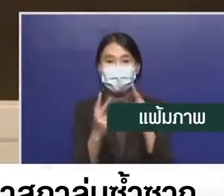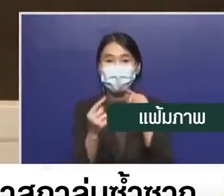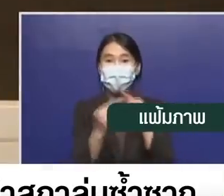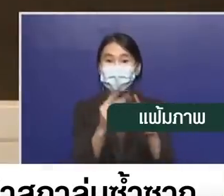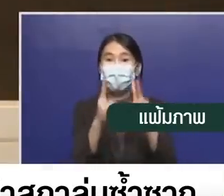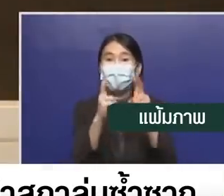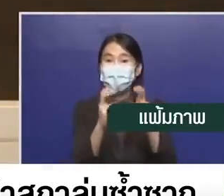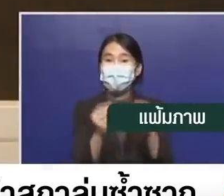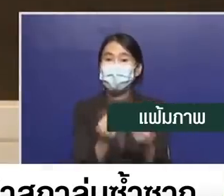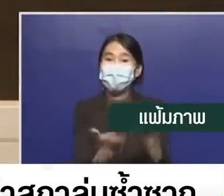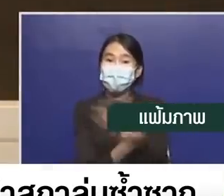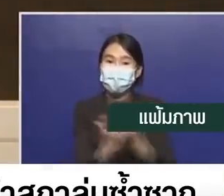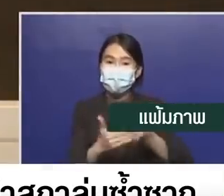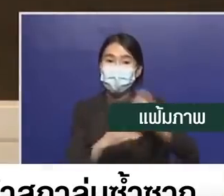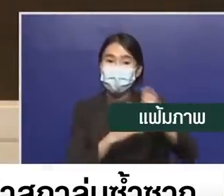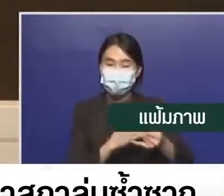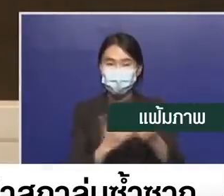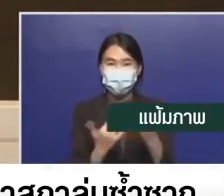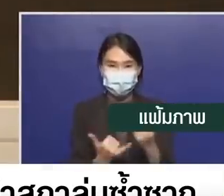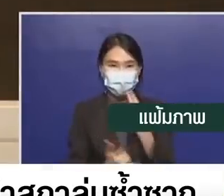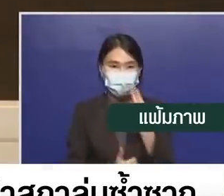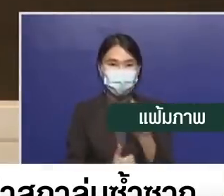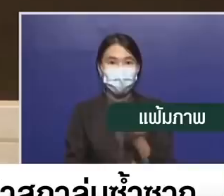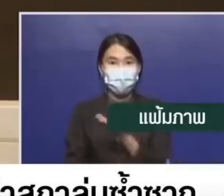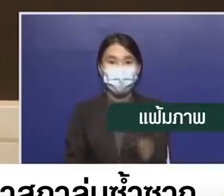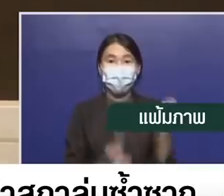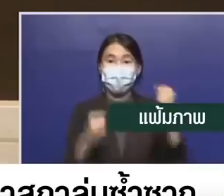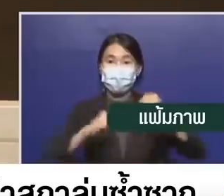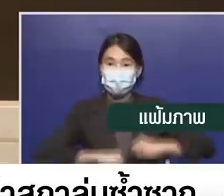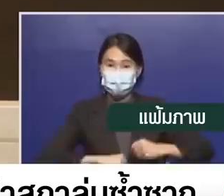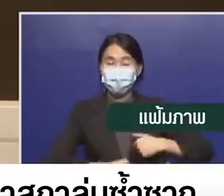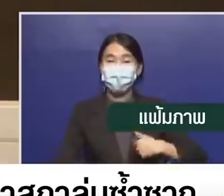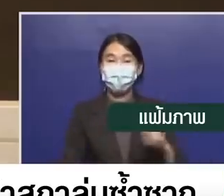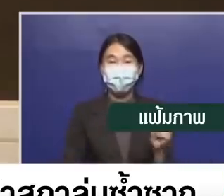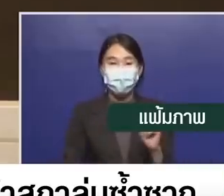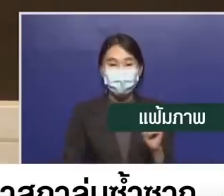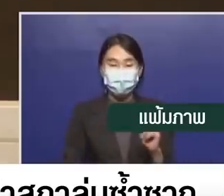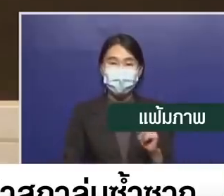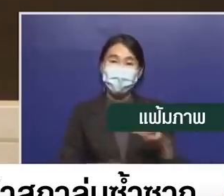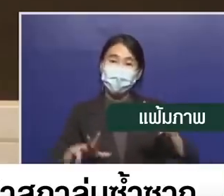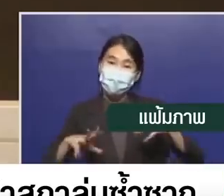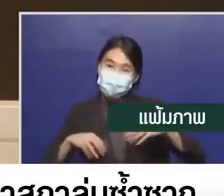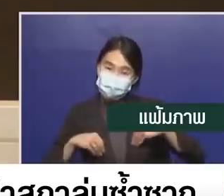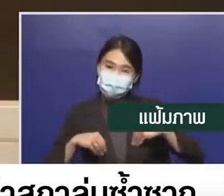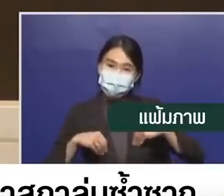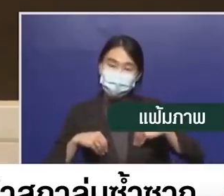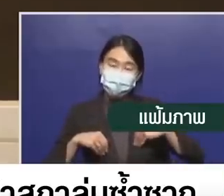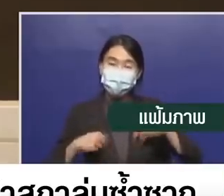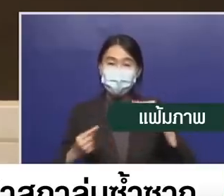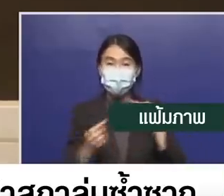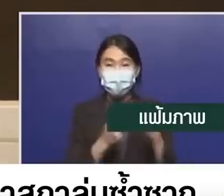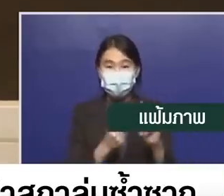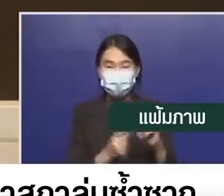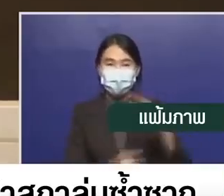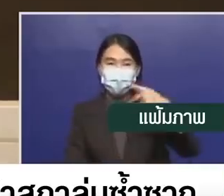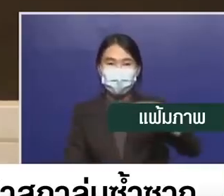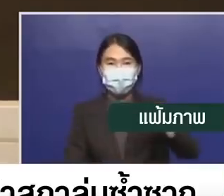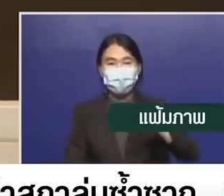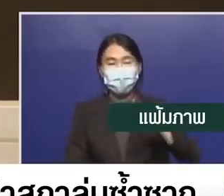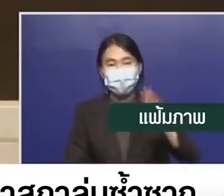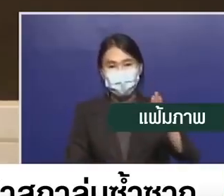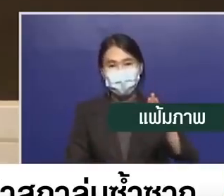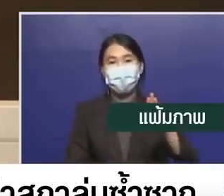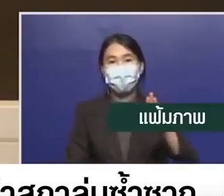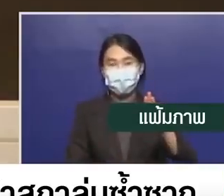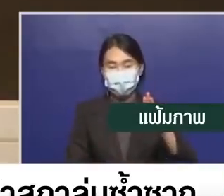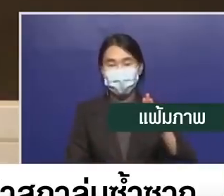พ้ง่ายๆรอให้สมาชิกเข้ามาร่วมในห้องประชุมแต่มีสมาชิกไม่พอใจที่รอนานไปในที่สุดองค์ประชุมก็ไม่ครบข้อเท็